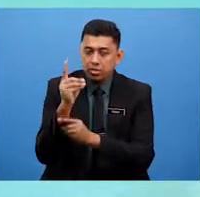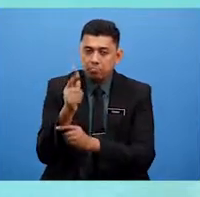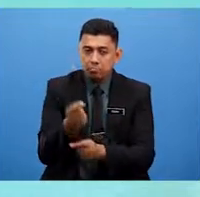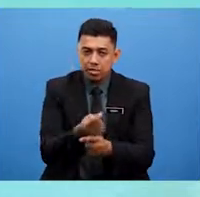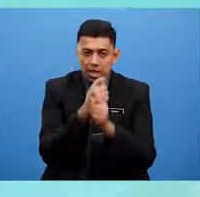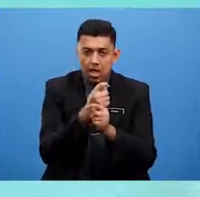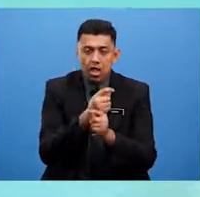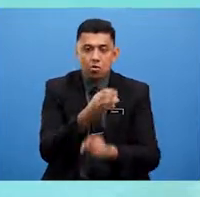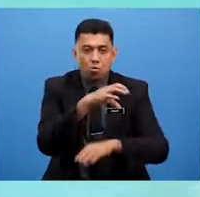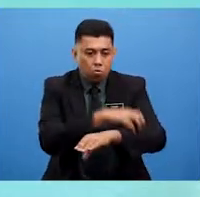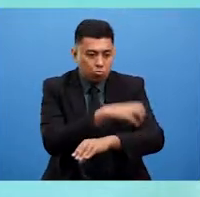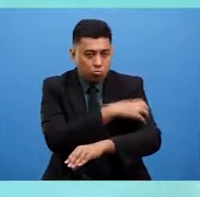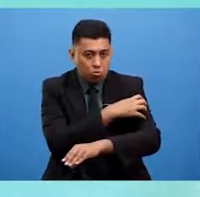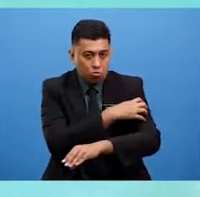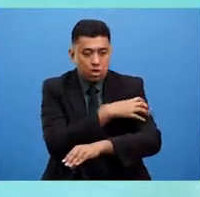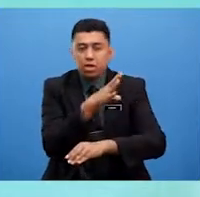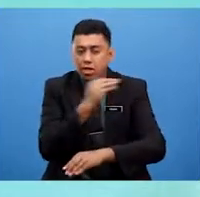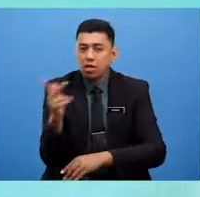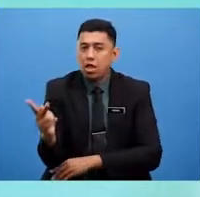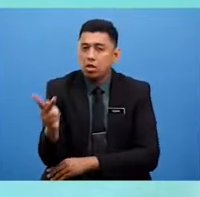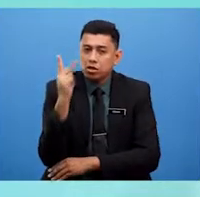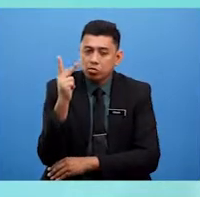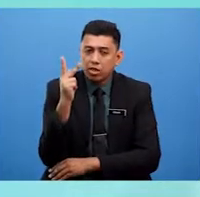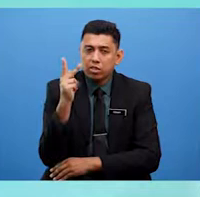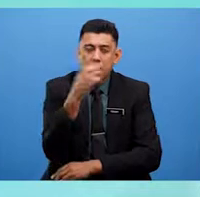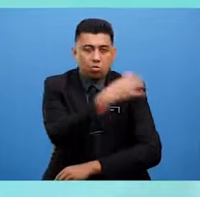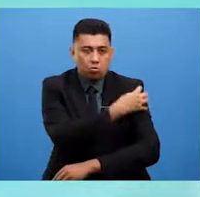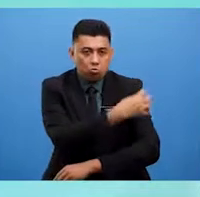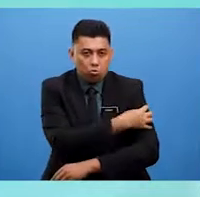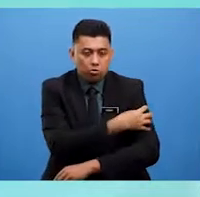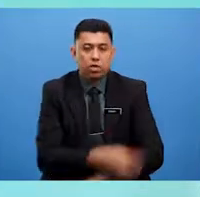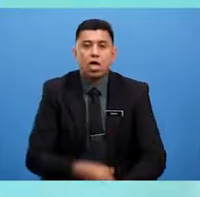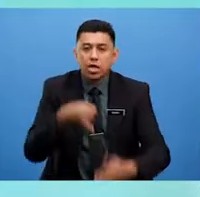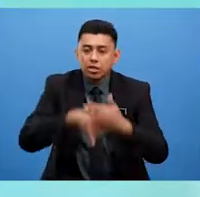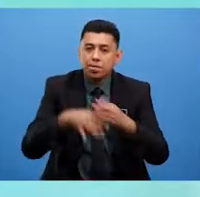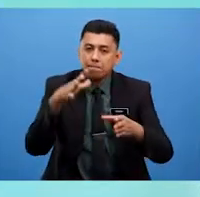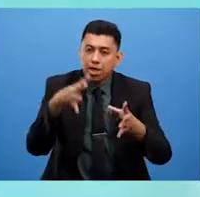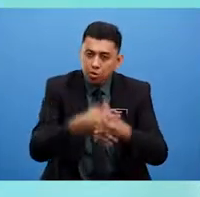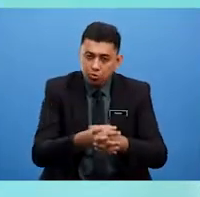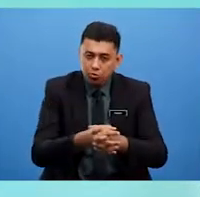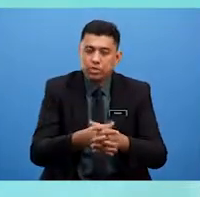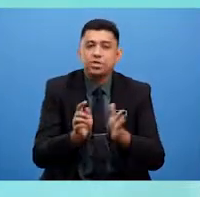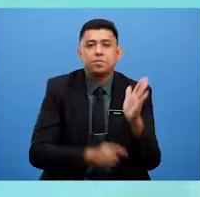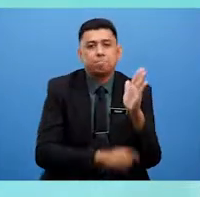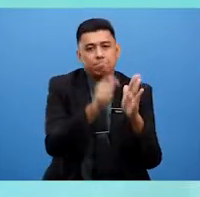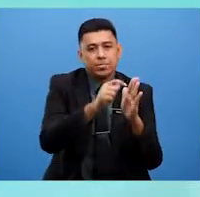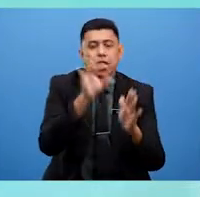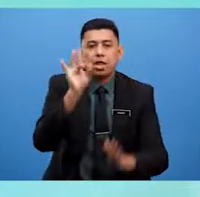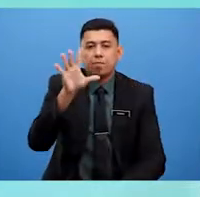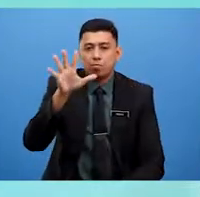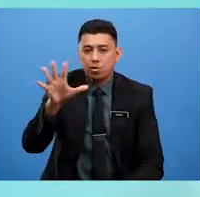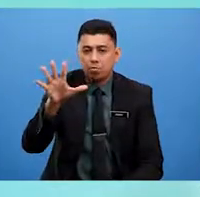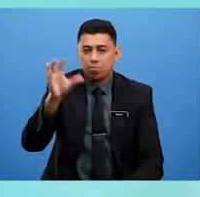kekuatan otot. Pada fasa ini, isi padu latihan adalah tinggi iaitu antara 85%